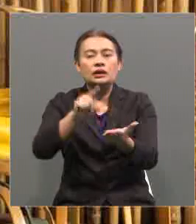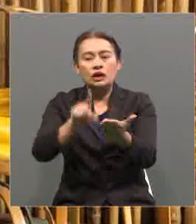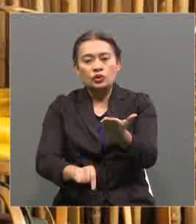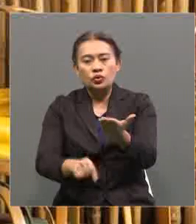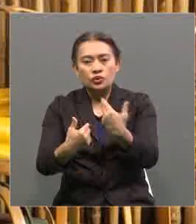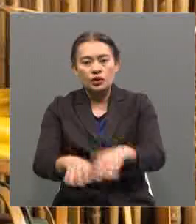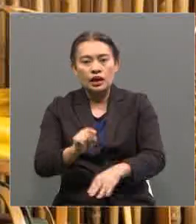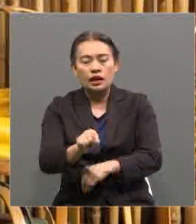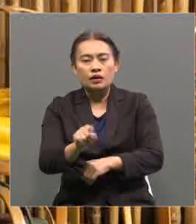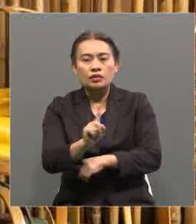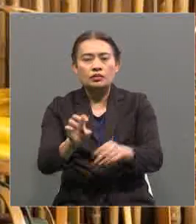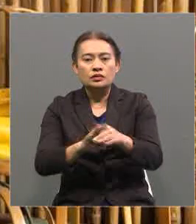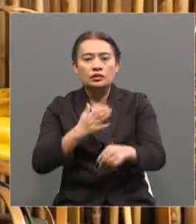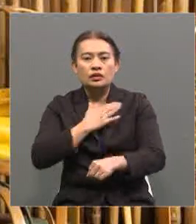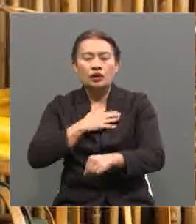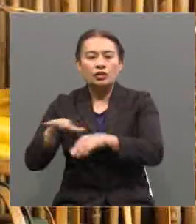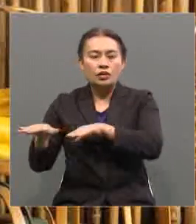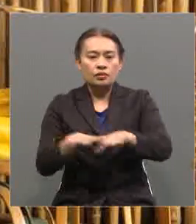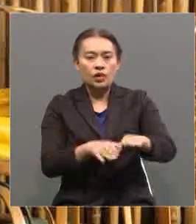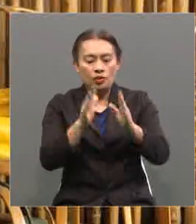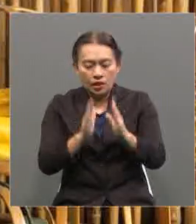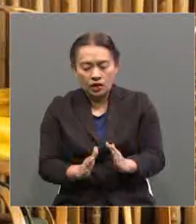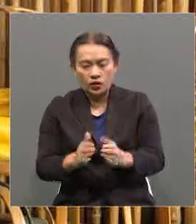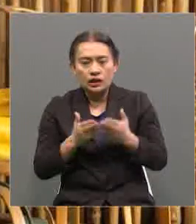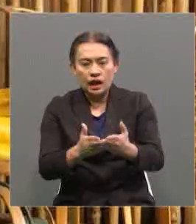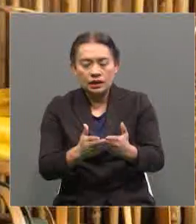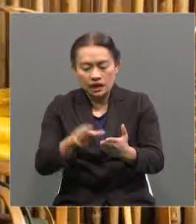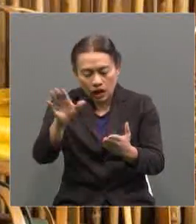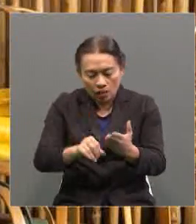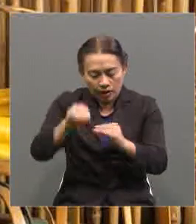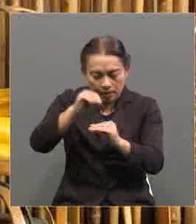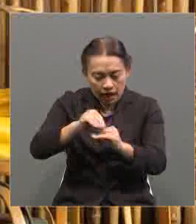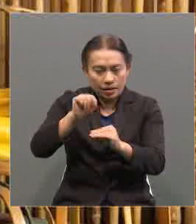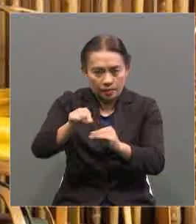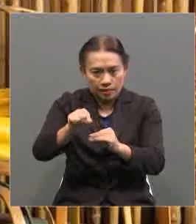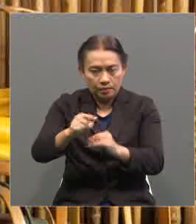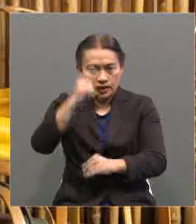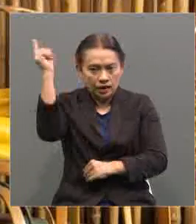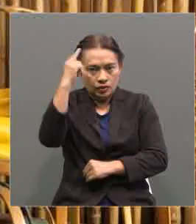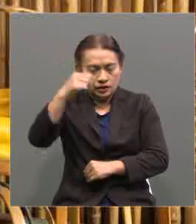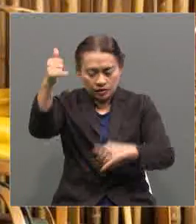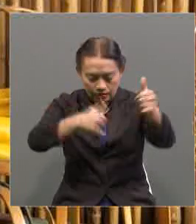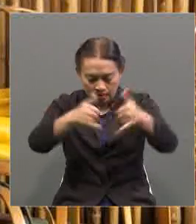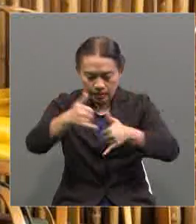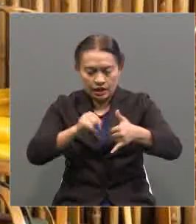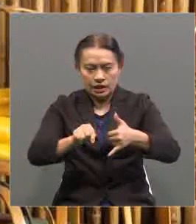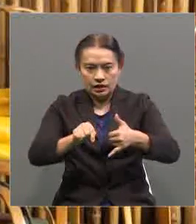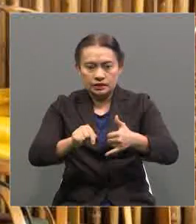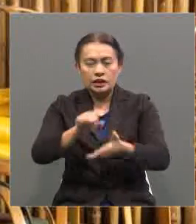เหมือนเตรียมเตรียมรับก็คือแบบหาคนเรือหาเรือเพิ่มอะไรอย่างนี้เพื่อรองรับนักท่องเที่ยว